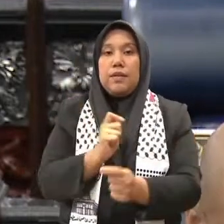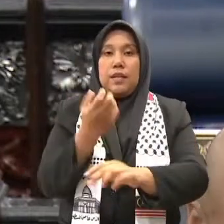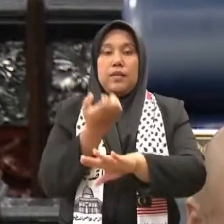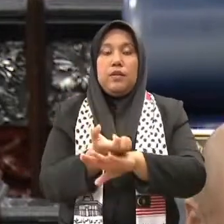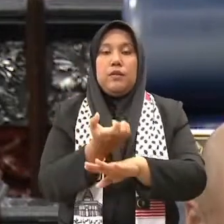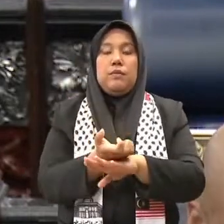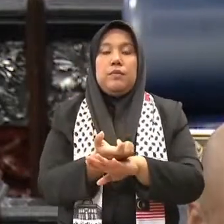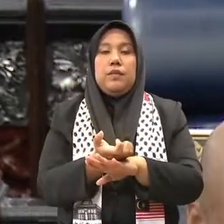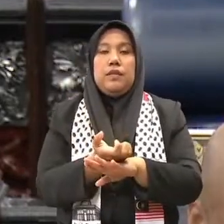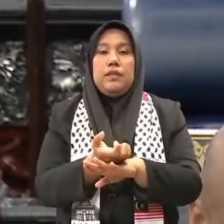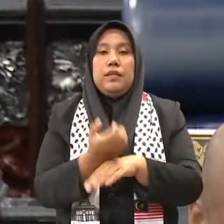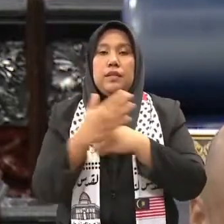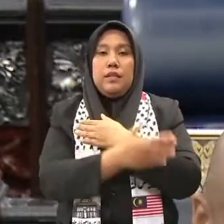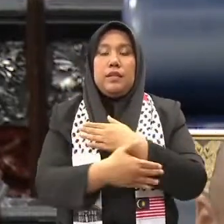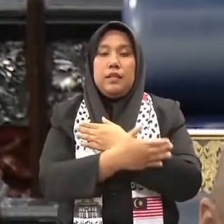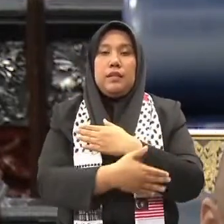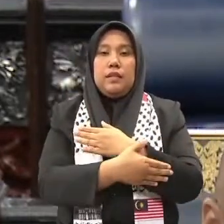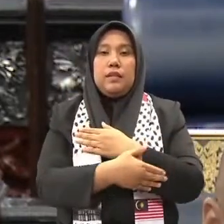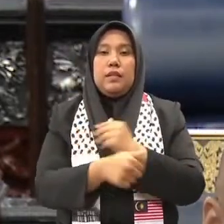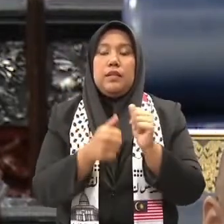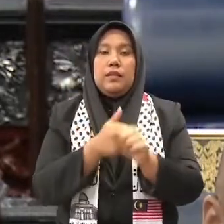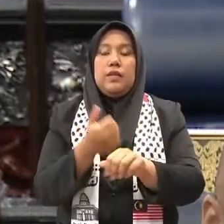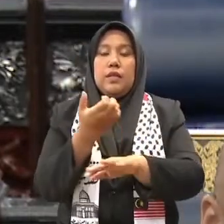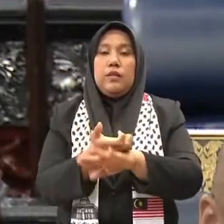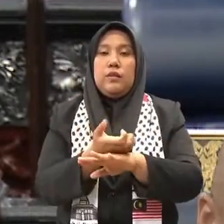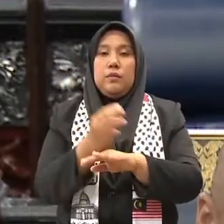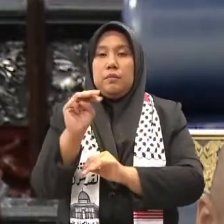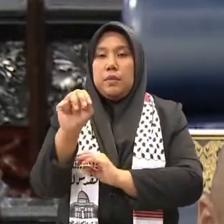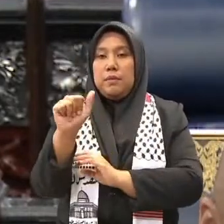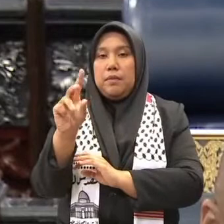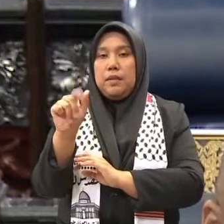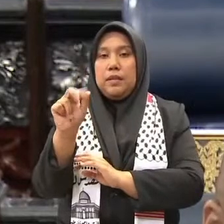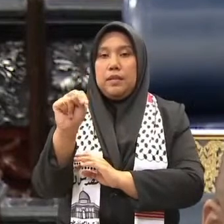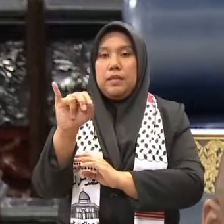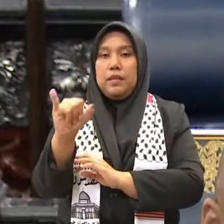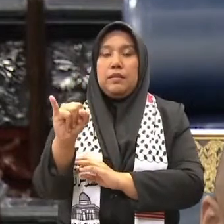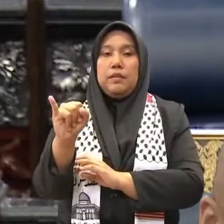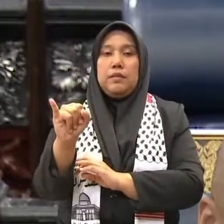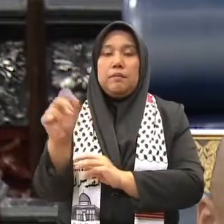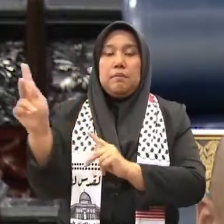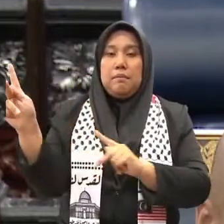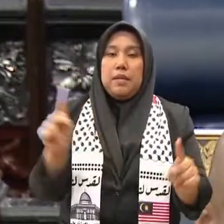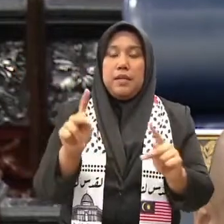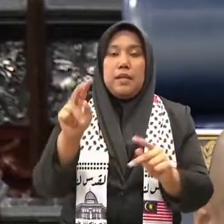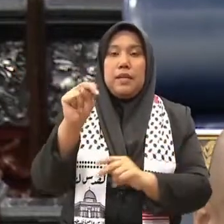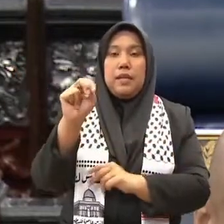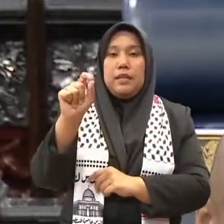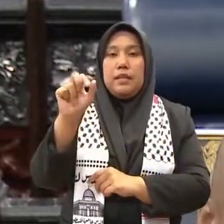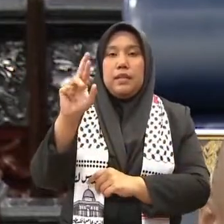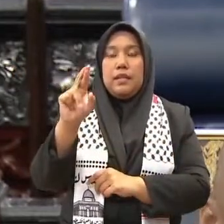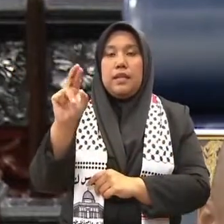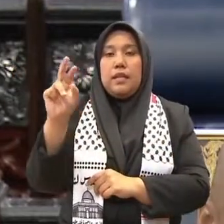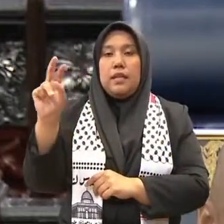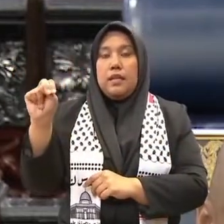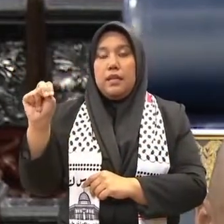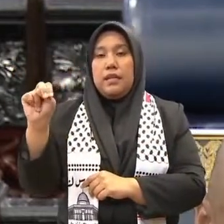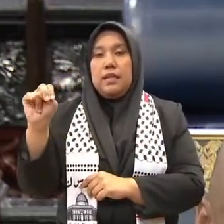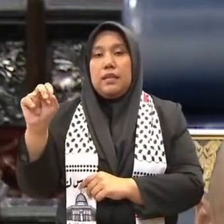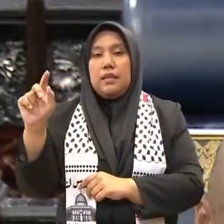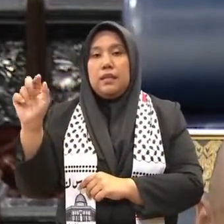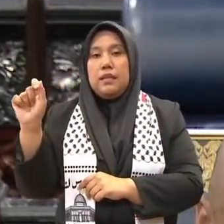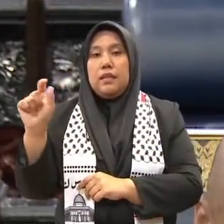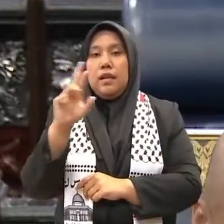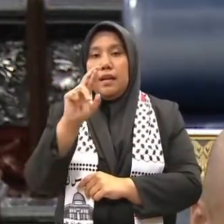dipandu oleh kerangka ekonomi Madani menerusi pelan seperti NR nimpp kajian separuh penggar